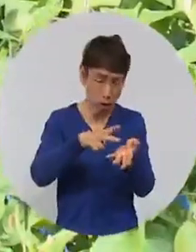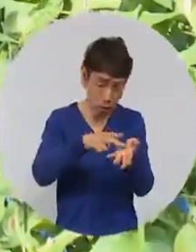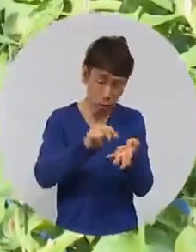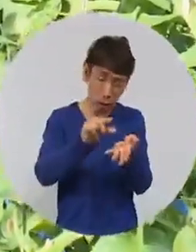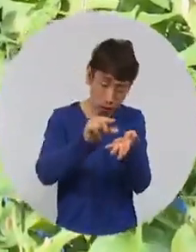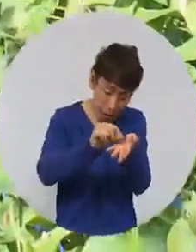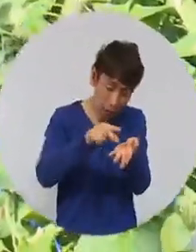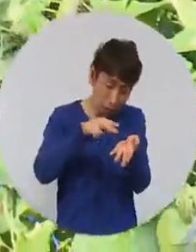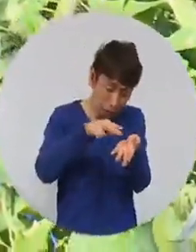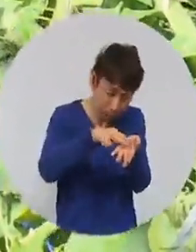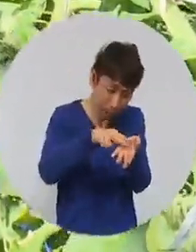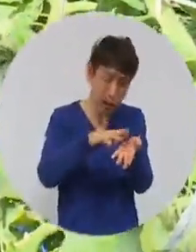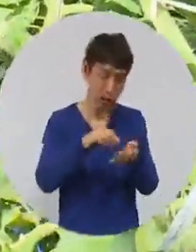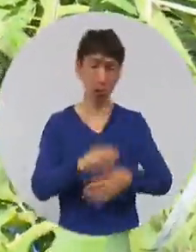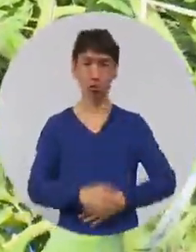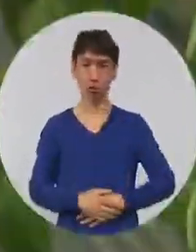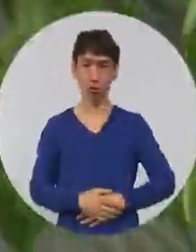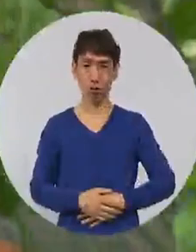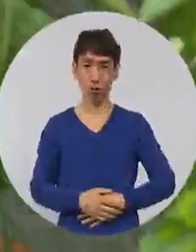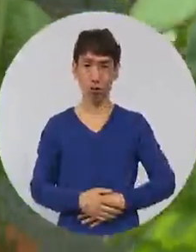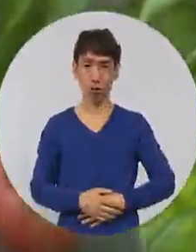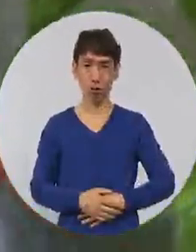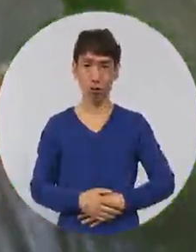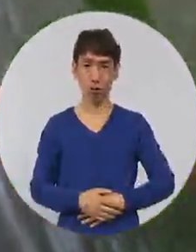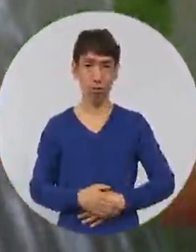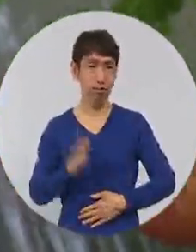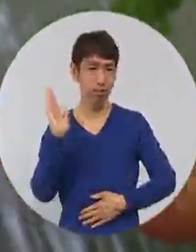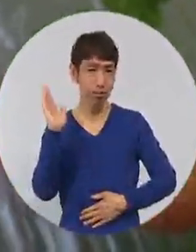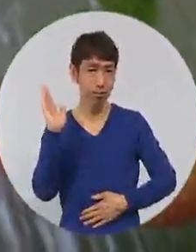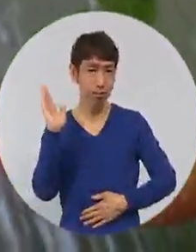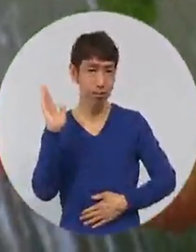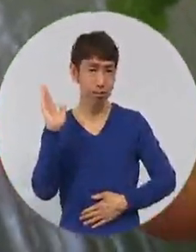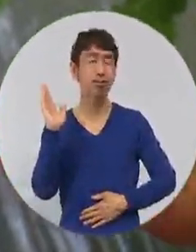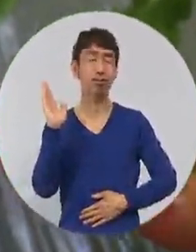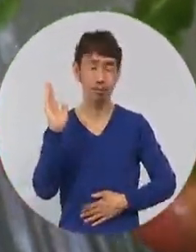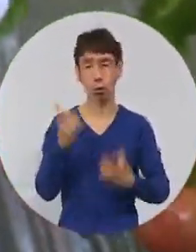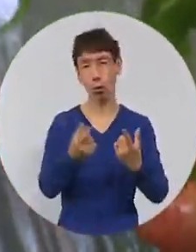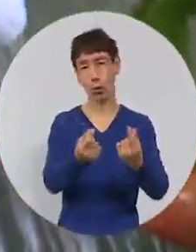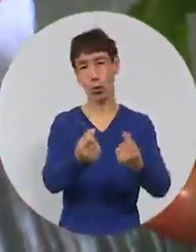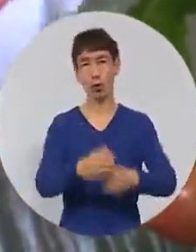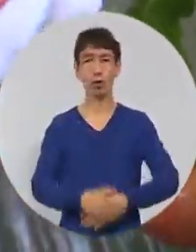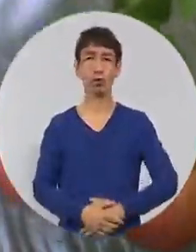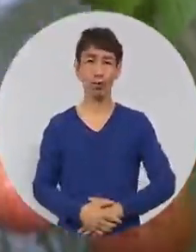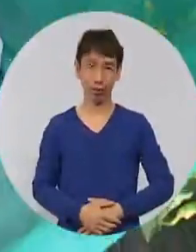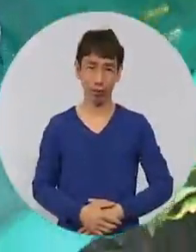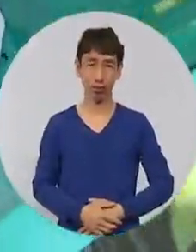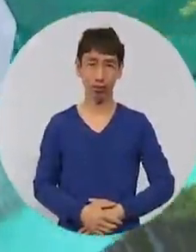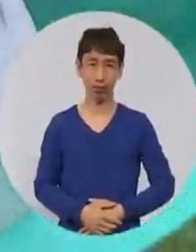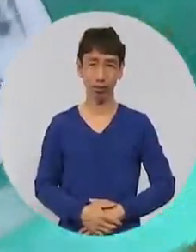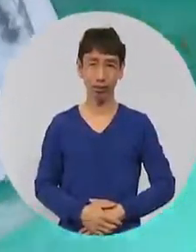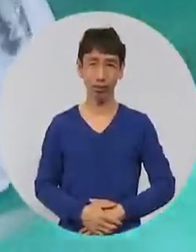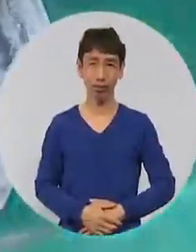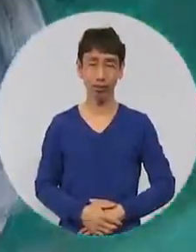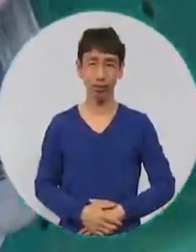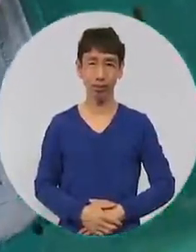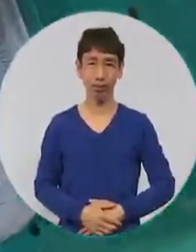こう見るとその辺がちょっと赤いかな、はい、うん、それ取ってみて、目いっぱい、そうこれ、 うん、